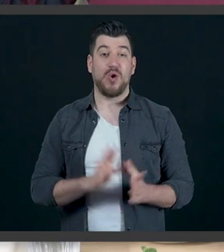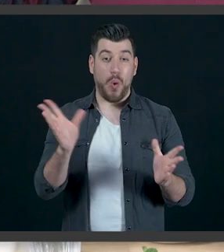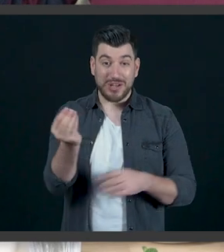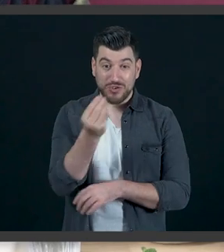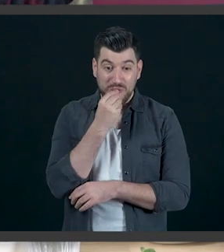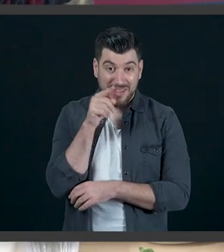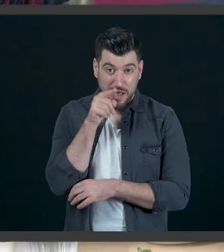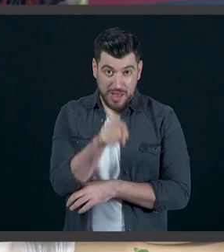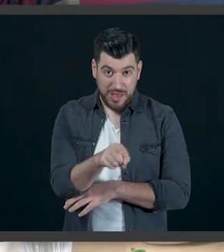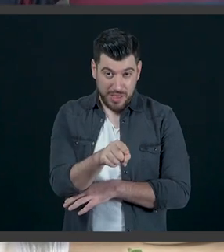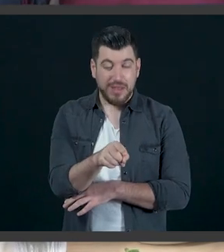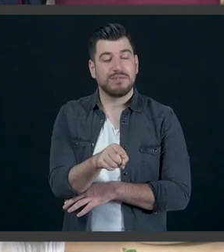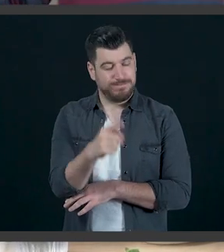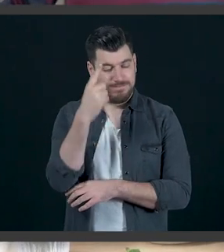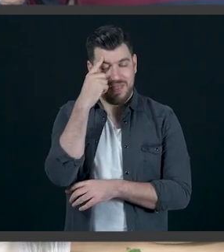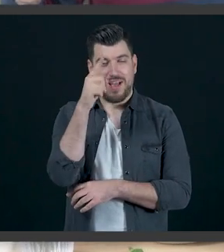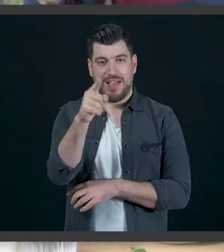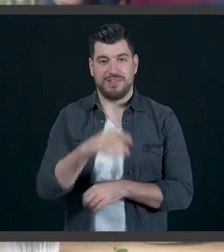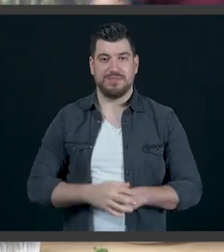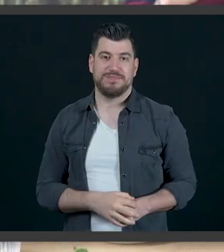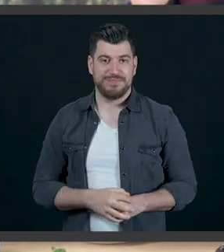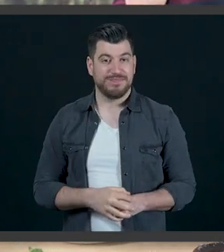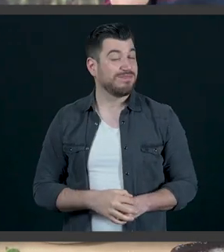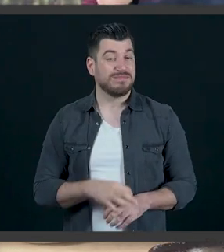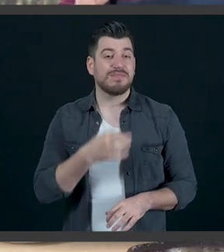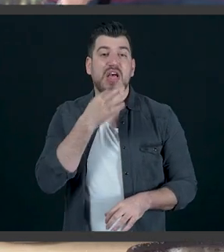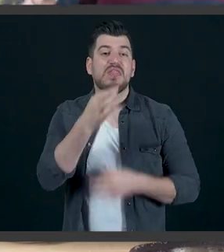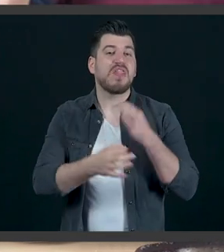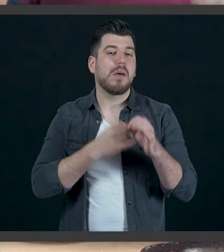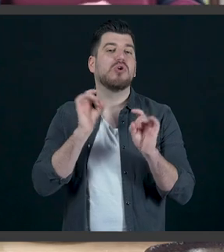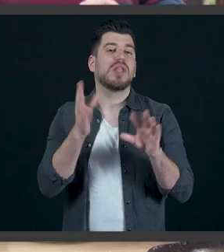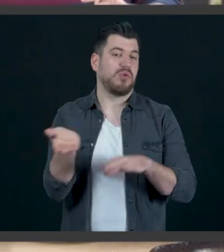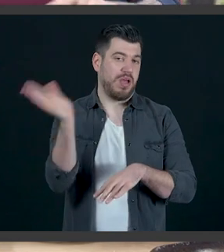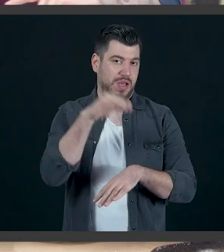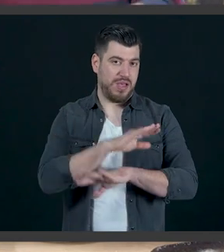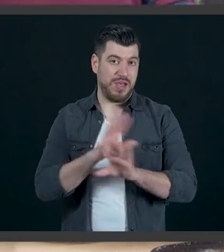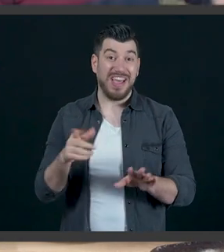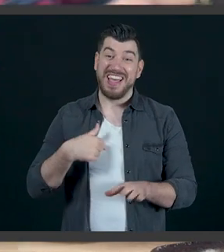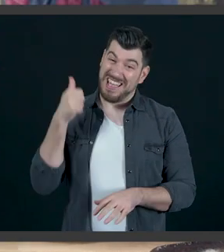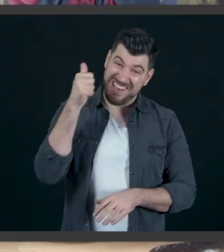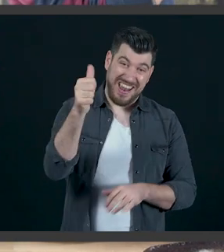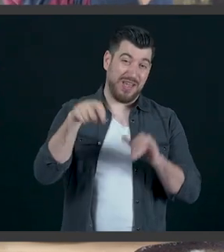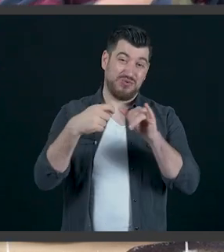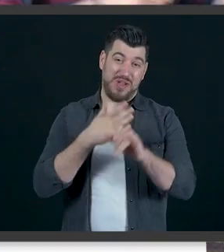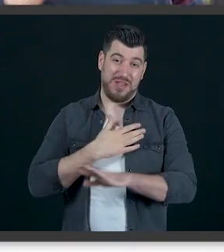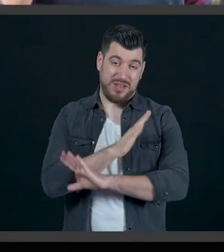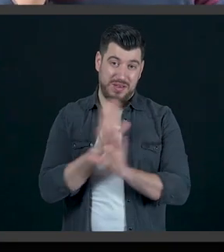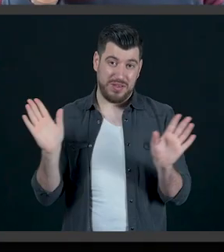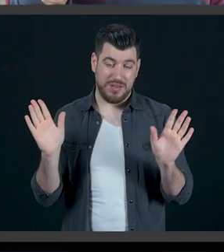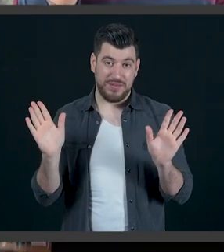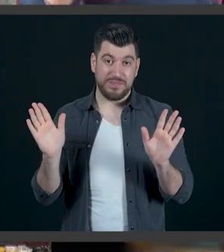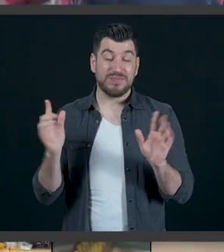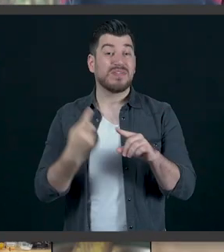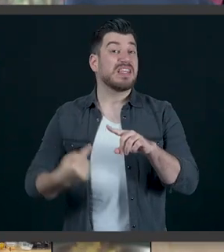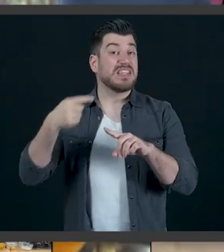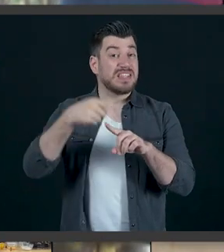Όταν το βάλετε στο στόμα, θα καταλάβετε. Δεν μπορώ να πω τίποτα άλλο. Το μόνο που μπορώ να πω είναι να κάνετε subscribe στο κανάλι μας. Το μόνο που